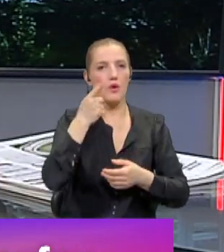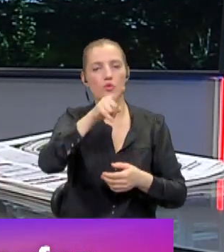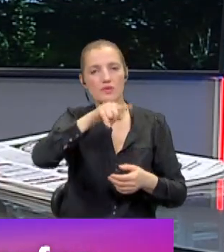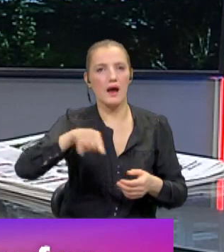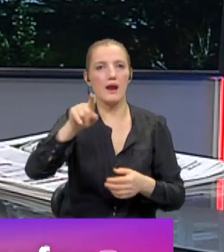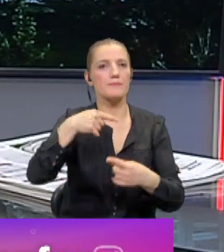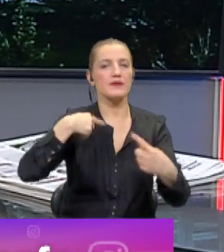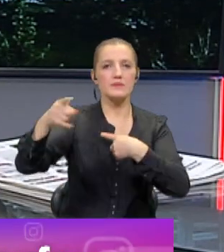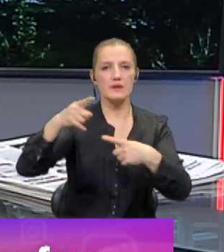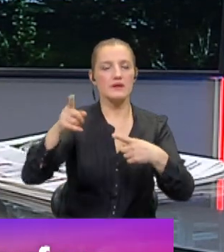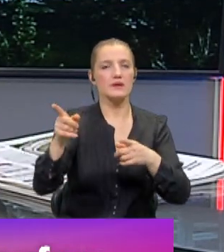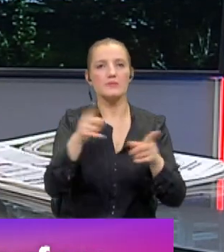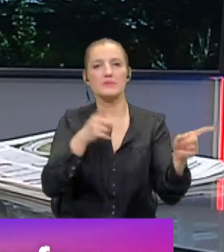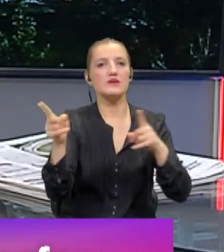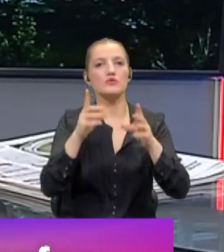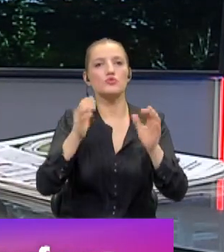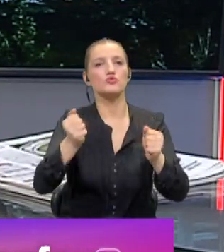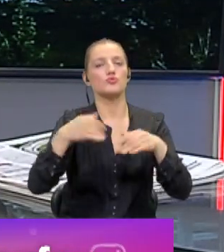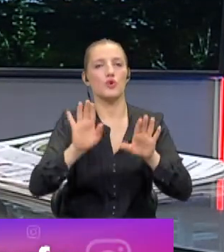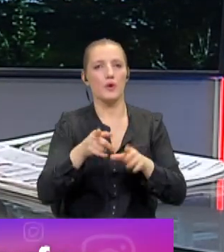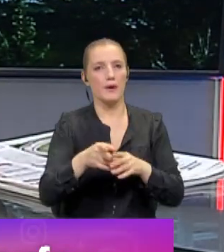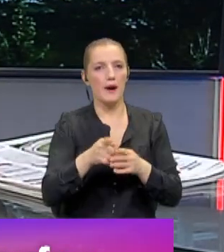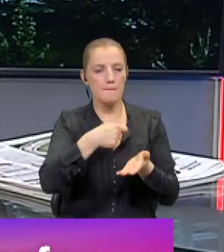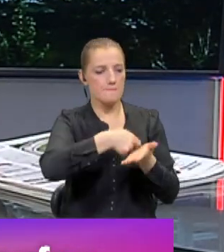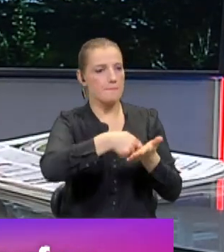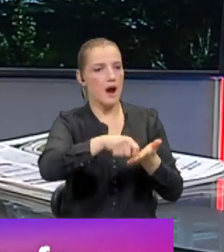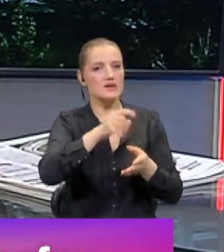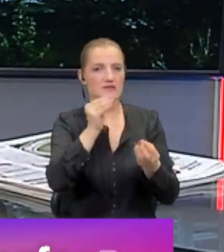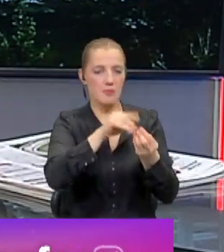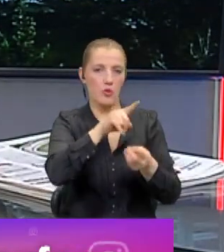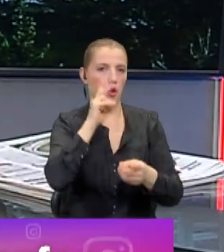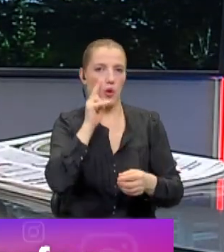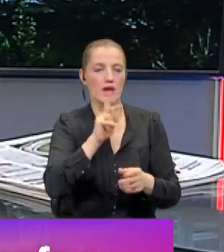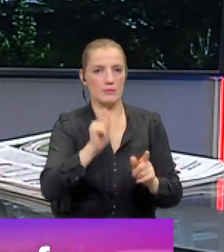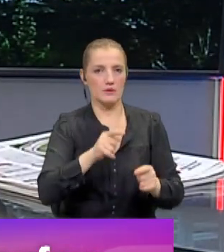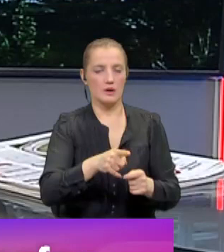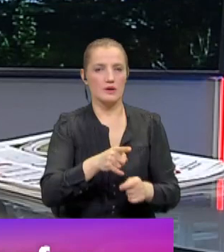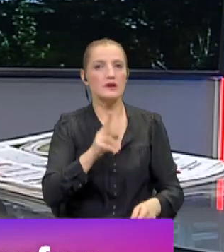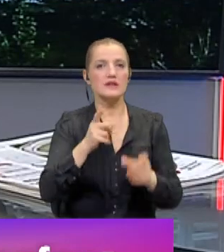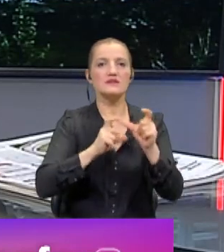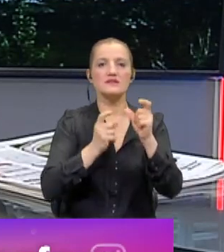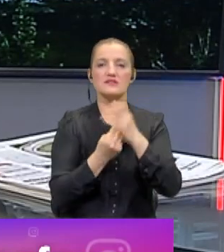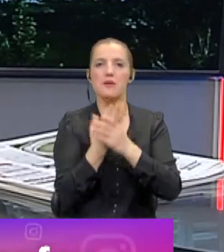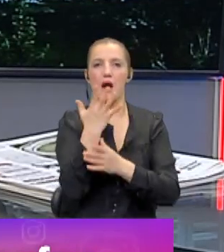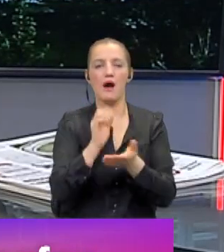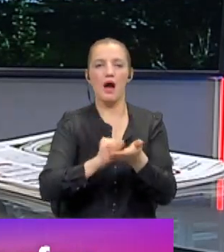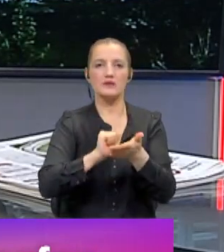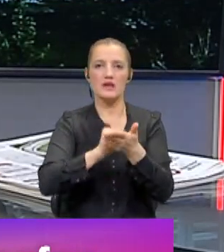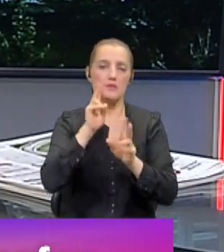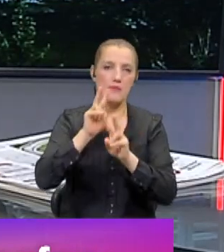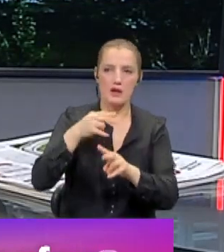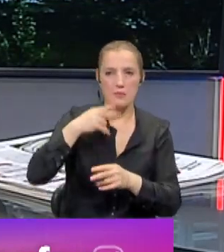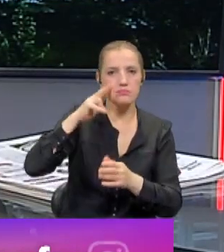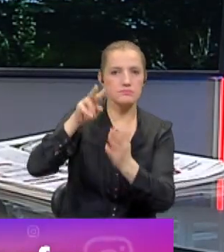onlar da birbirini tutmuyor Ama maaş zamları ona göre yapılıyor baktığınızı Sabah gazetesinde Ben